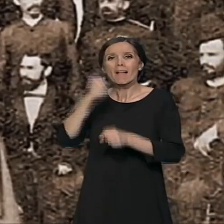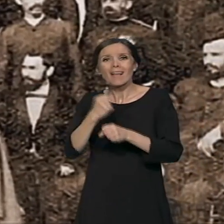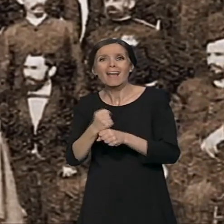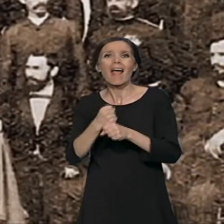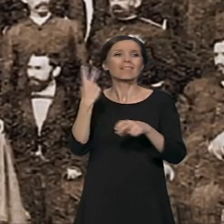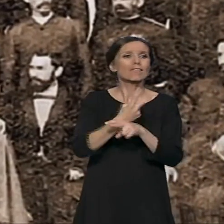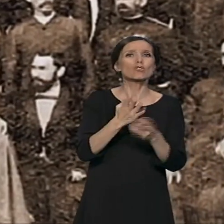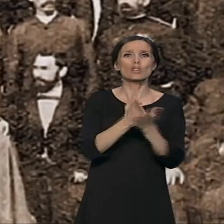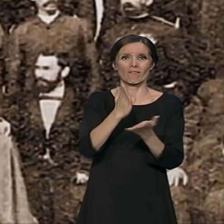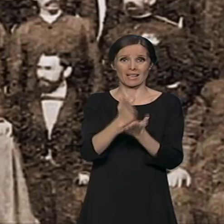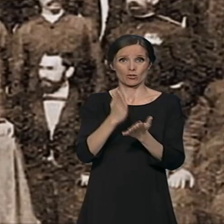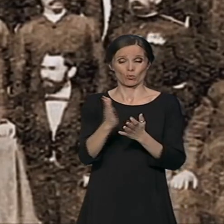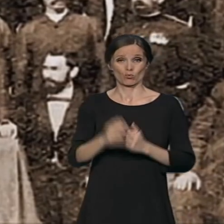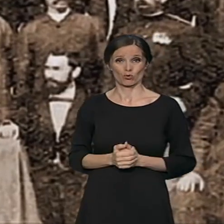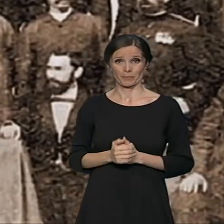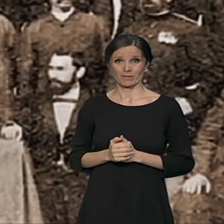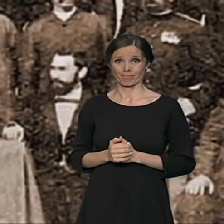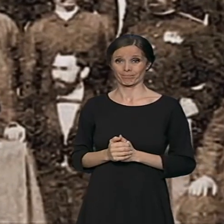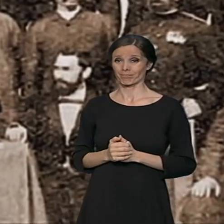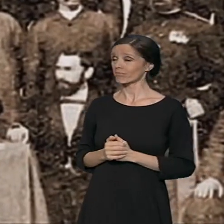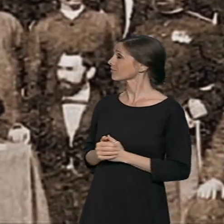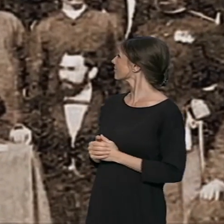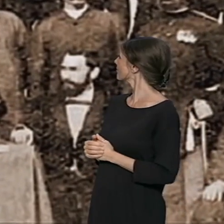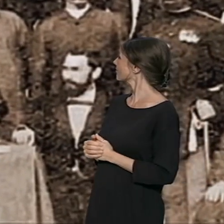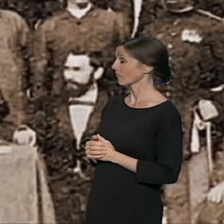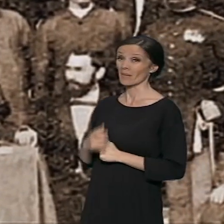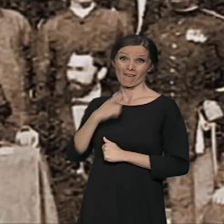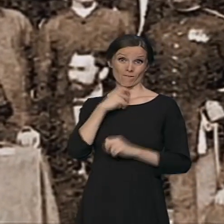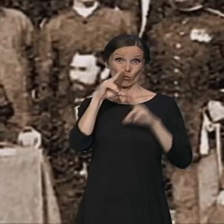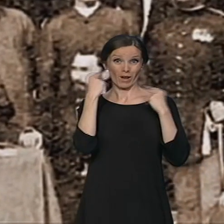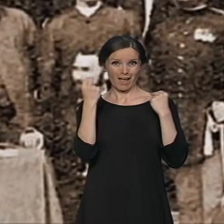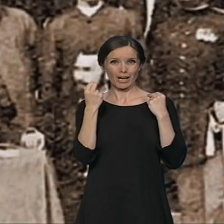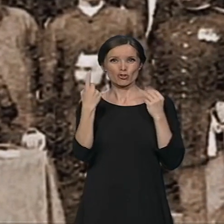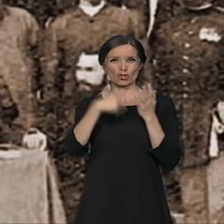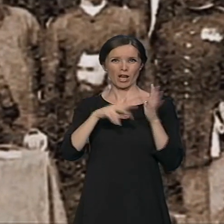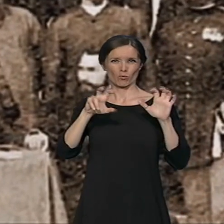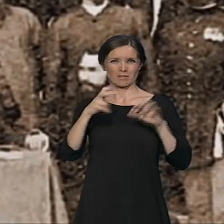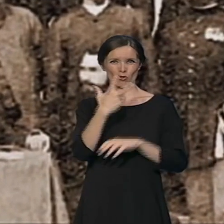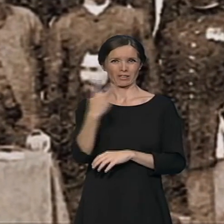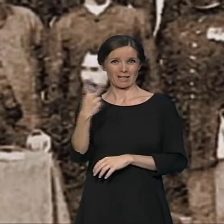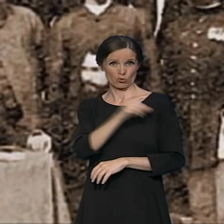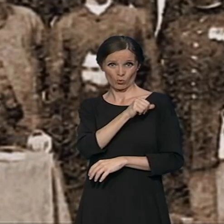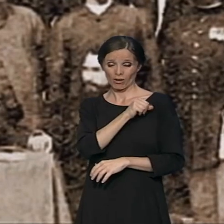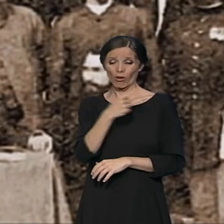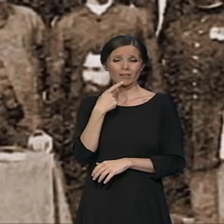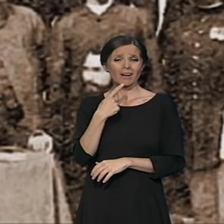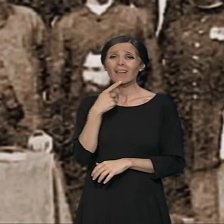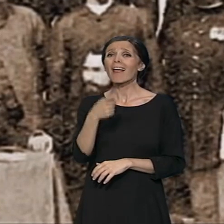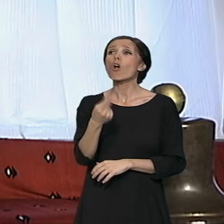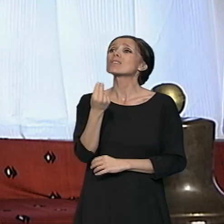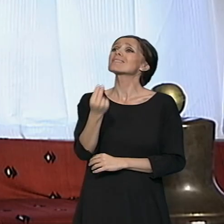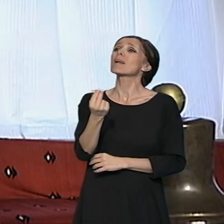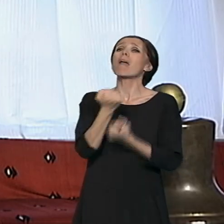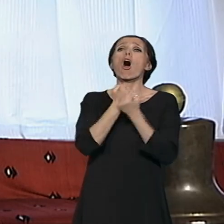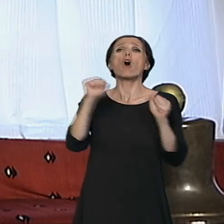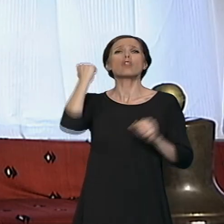Već je Vuk Karadžić 1832. rekao da Srbije je džaba oslobođenje od